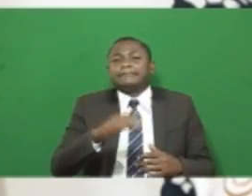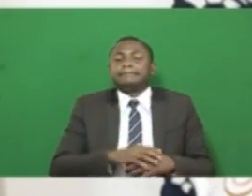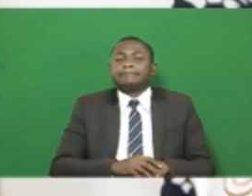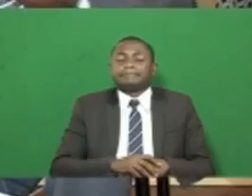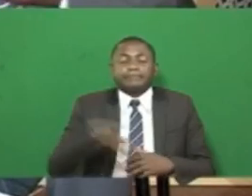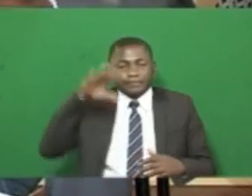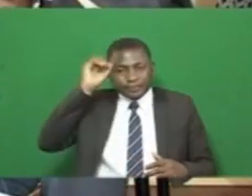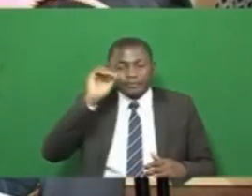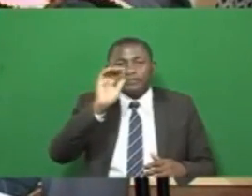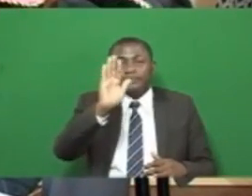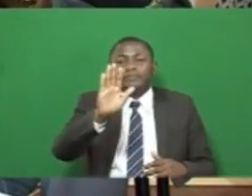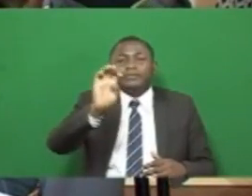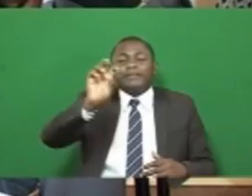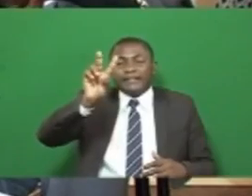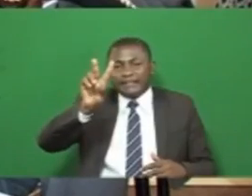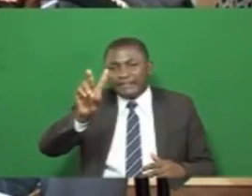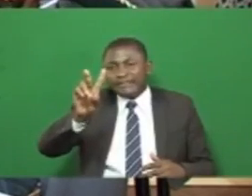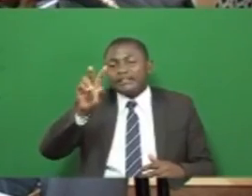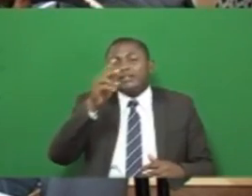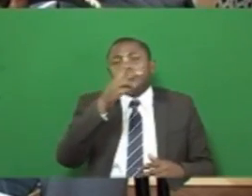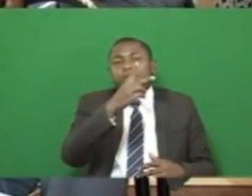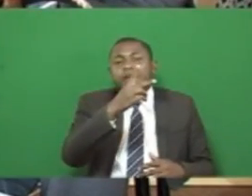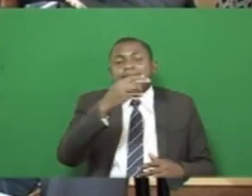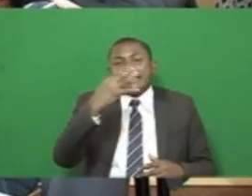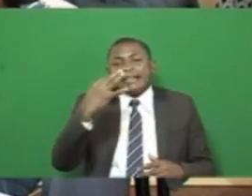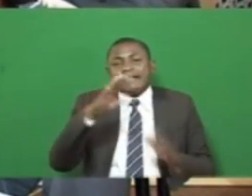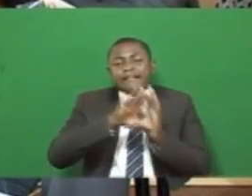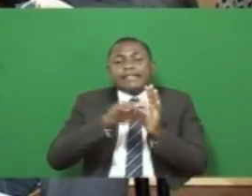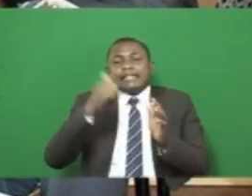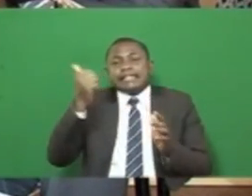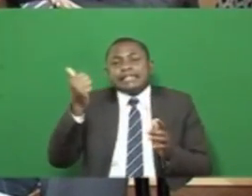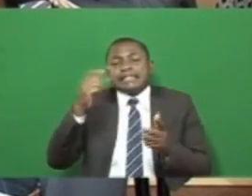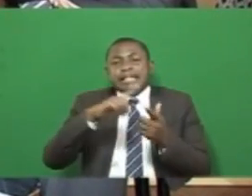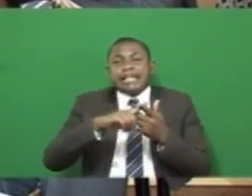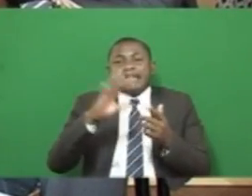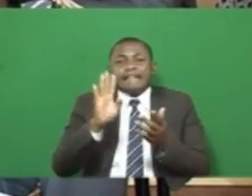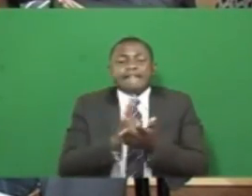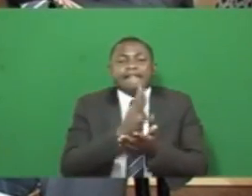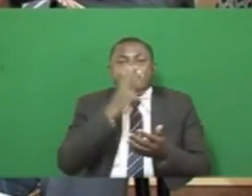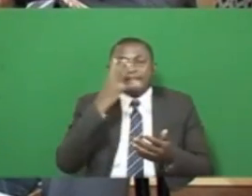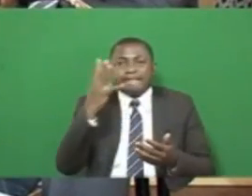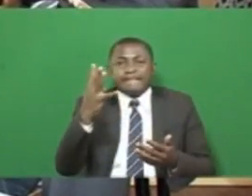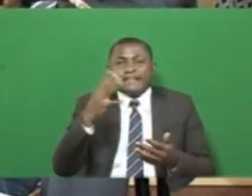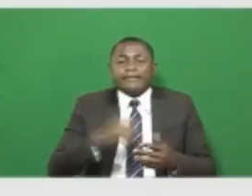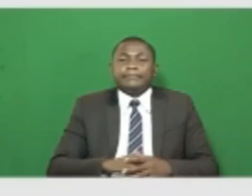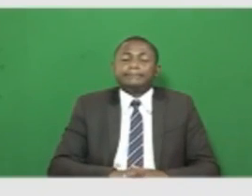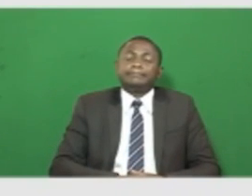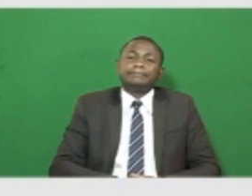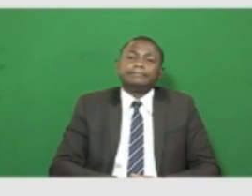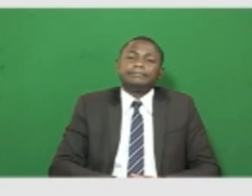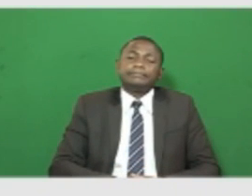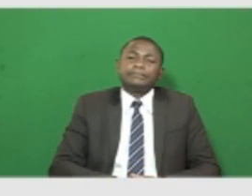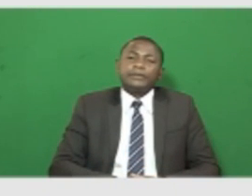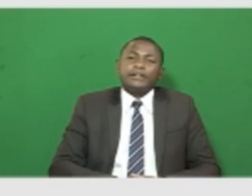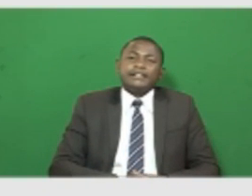Hati veringei, Leviticus 23, verse 6, ne verse 14. Verse 6. Right. Leviticus 23.